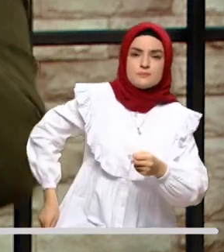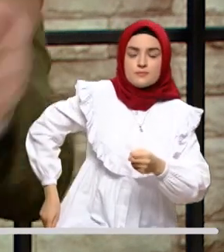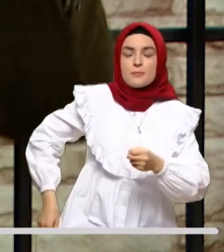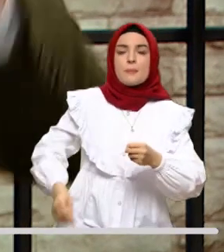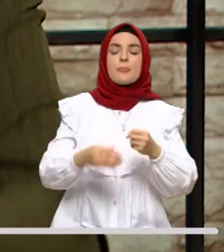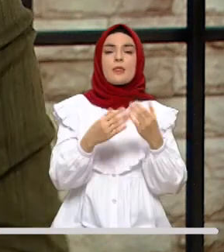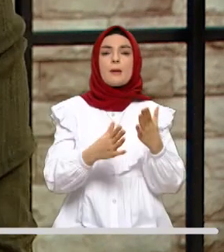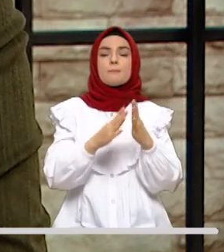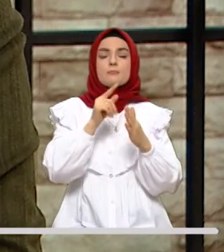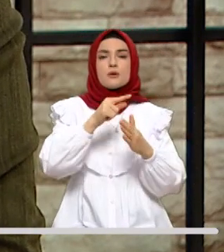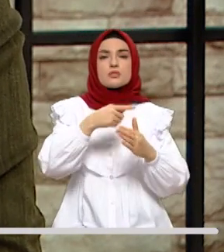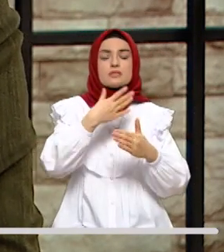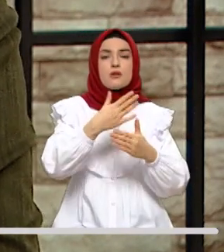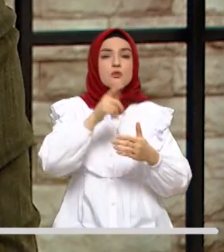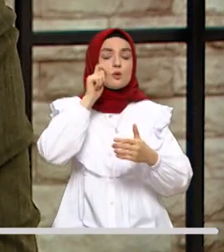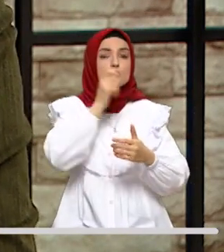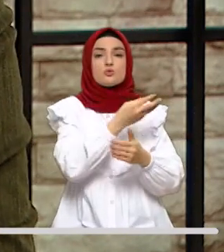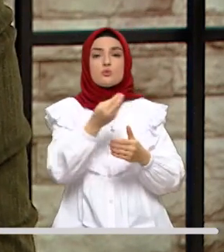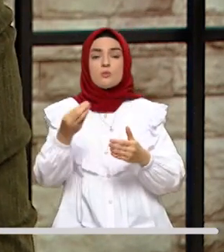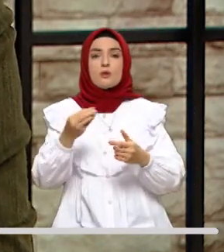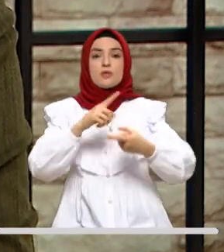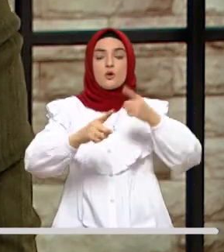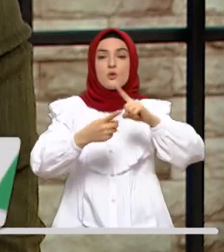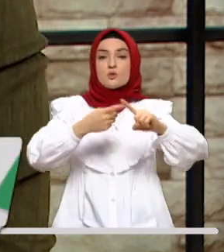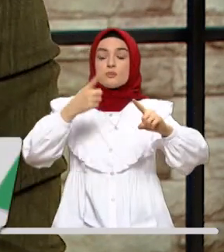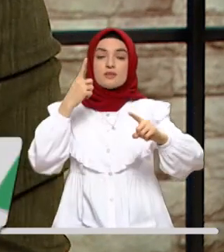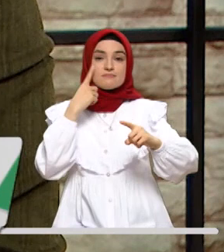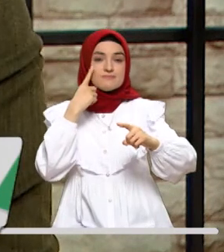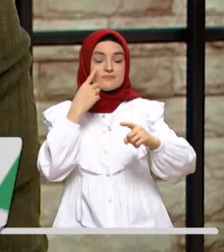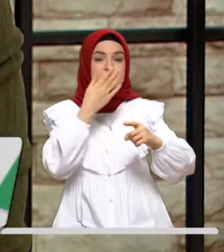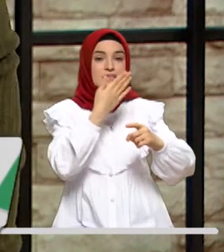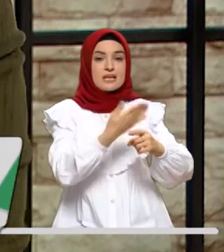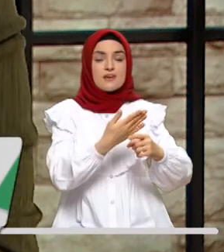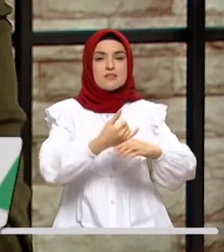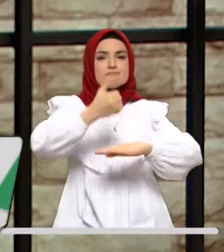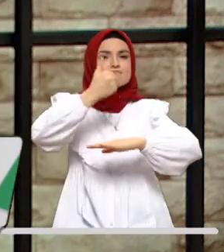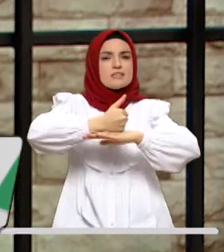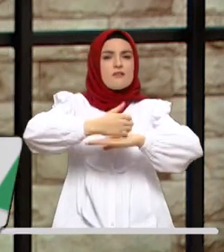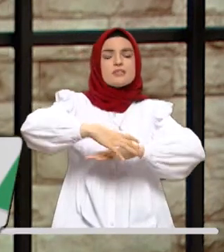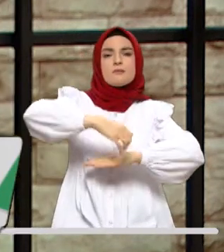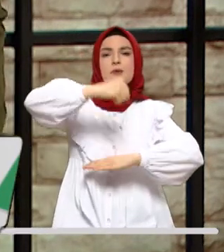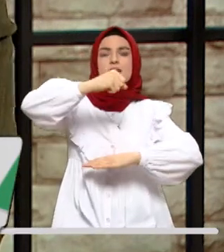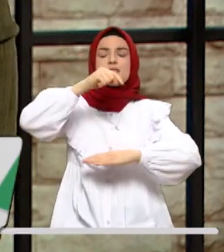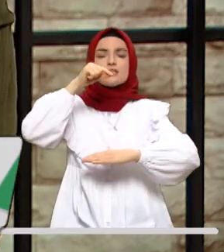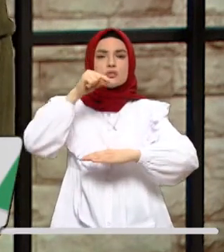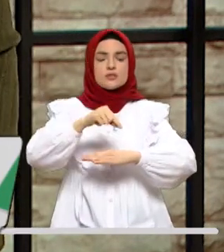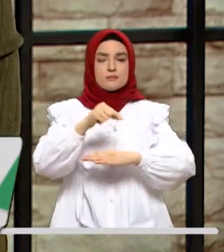ey Pakistanlı Müslümanlar, Osmanlı Devleti, hilafetin merkezi şu anda